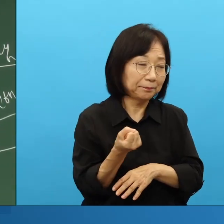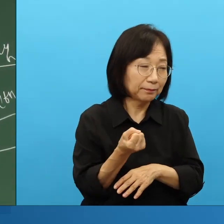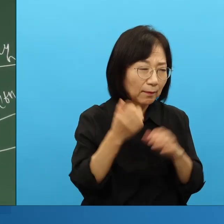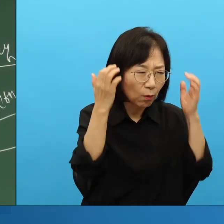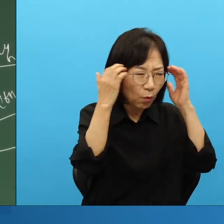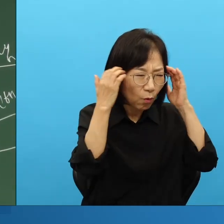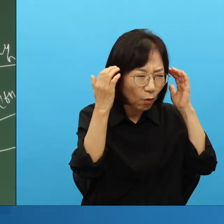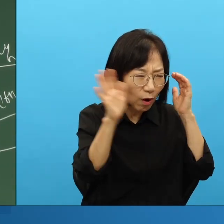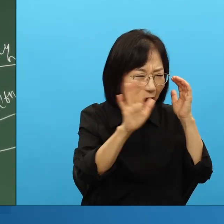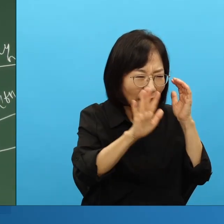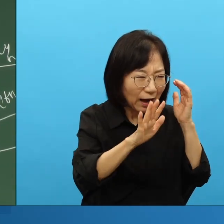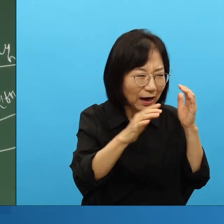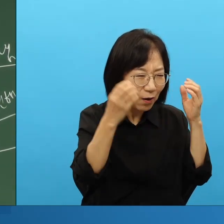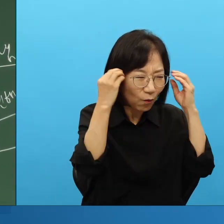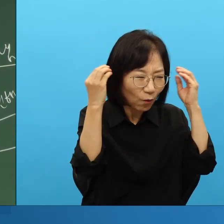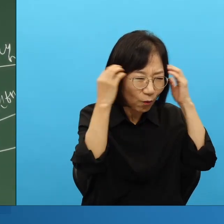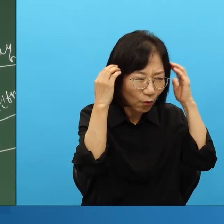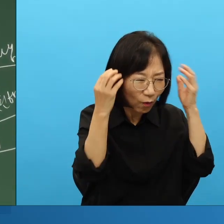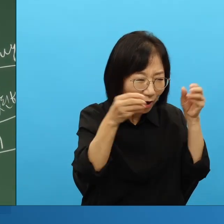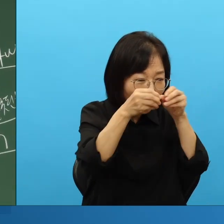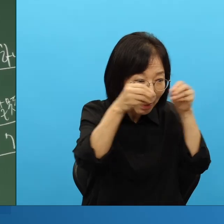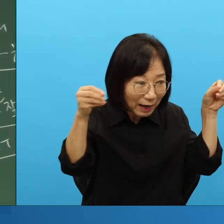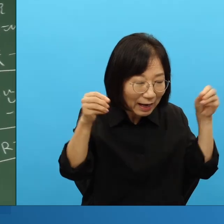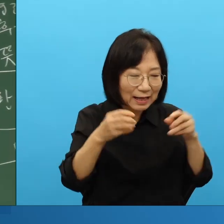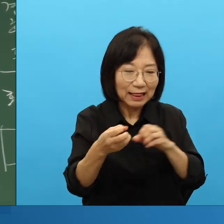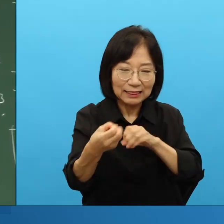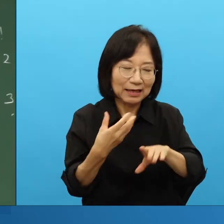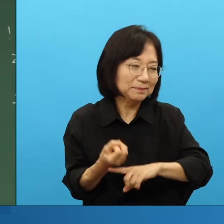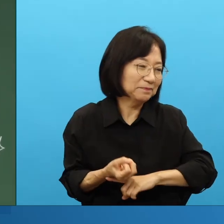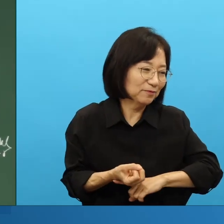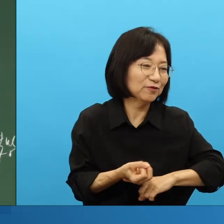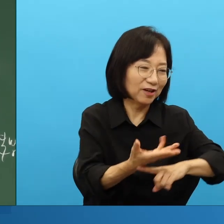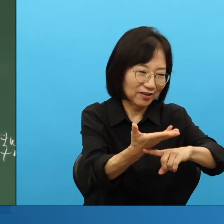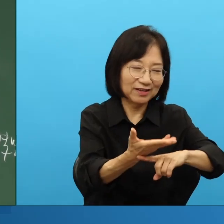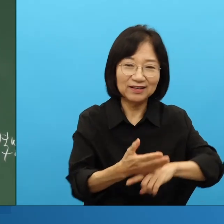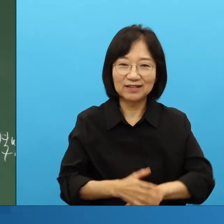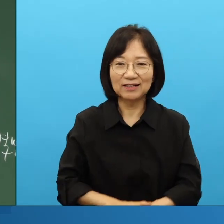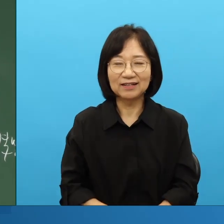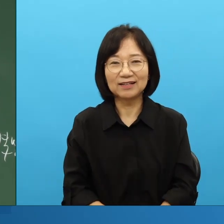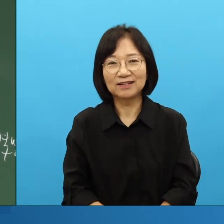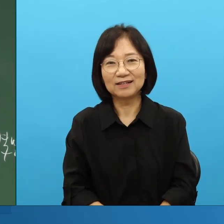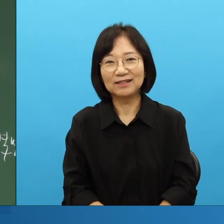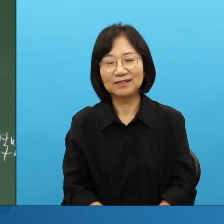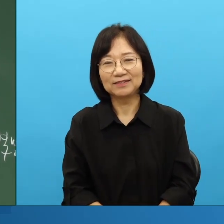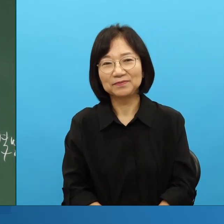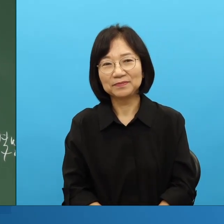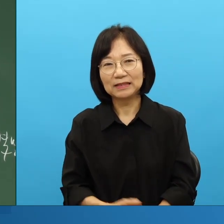아니에요. 因为是给去答案，所以并不难。 이게 중요합니다. 왜냐? 이 되고 있으니까.